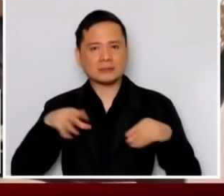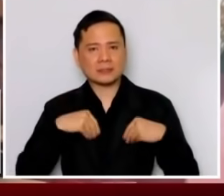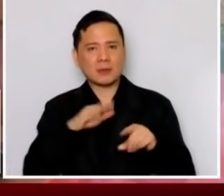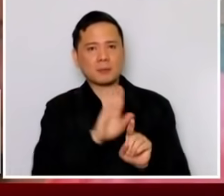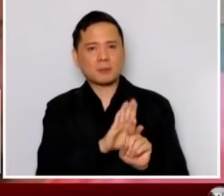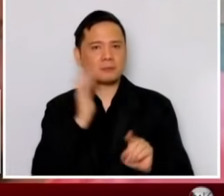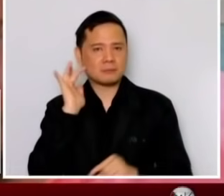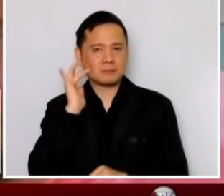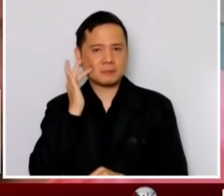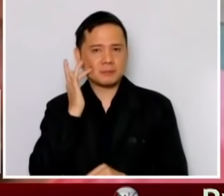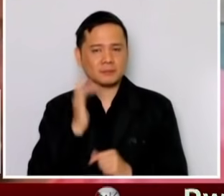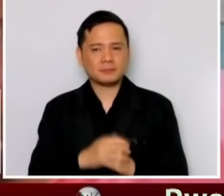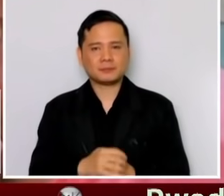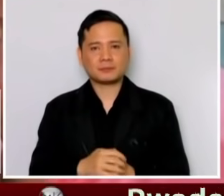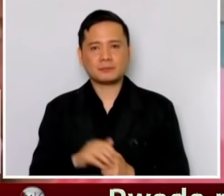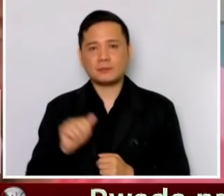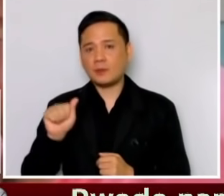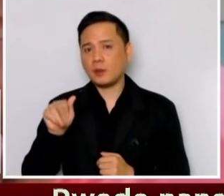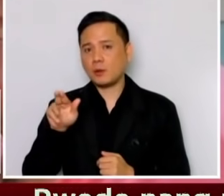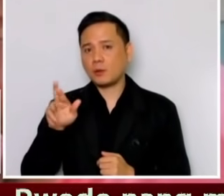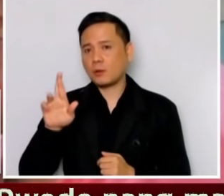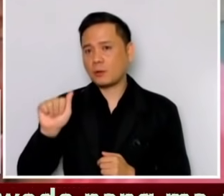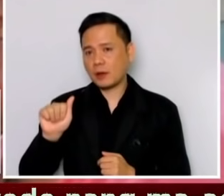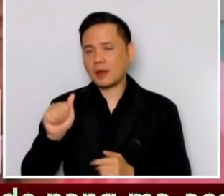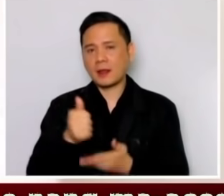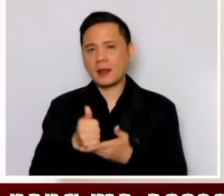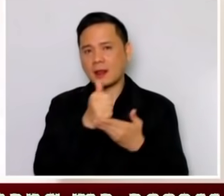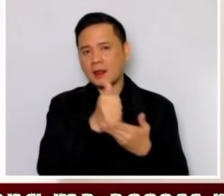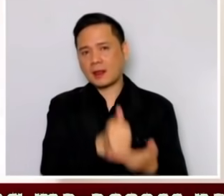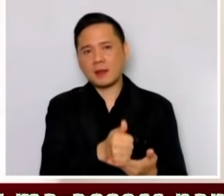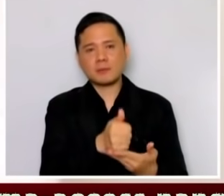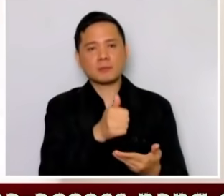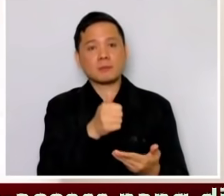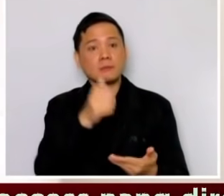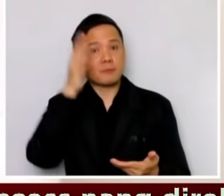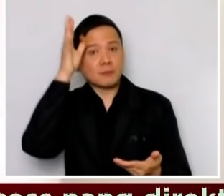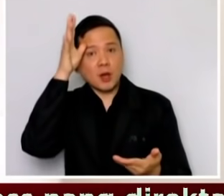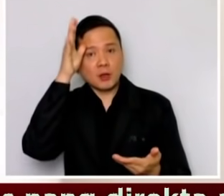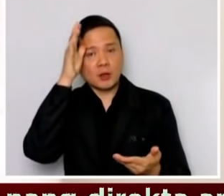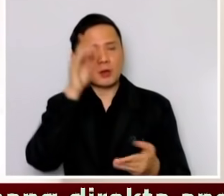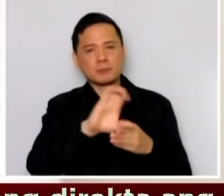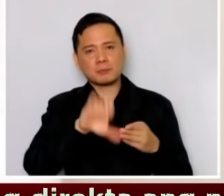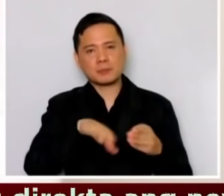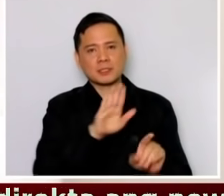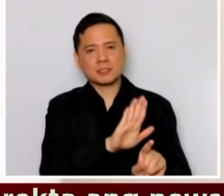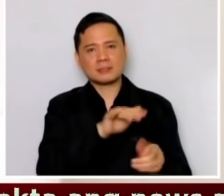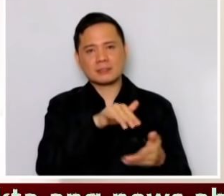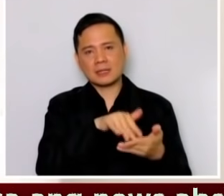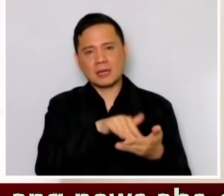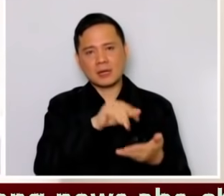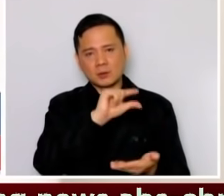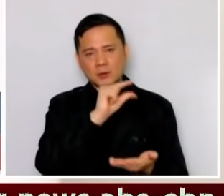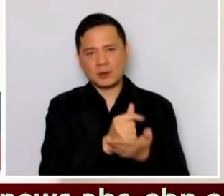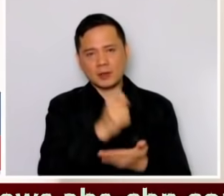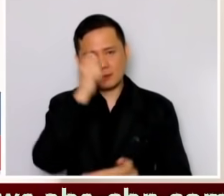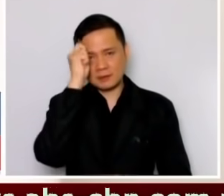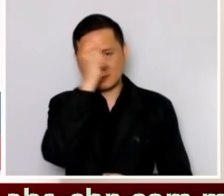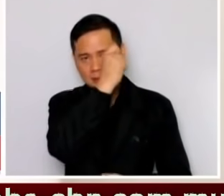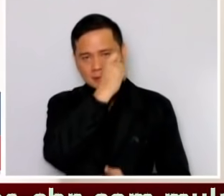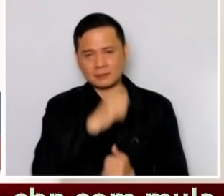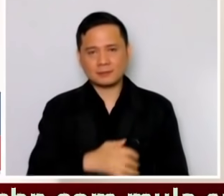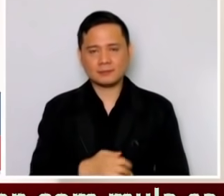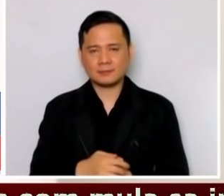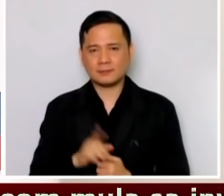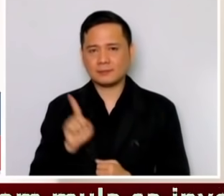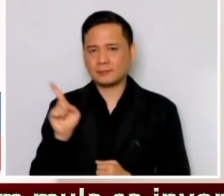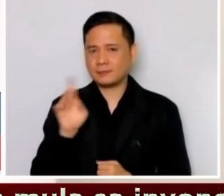ang tumulong para makapagtapos ang kanyang ama sa pag-aaral. Sa akin naman po ano eh, kung saan masaya yung